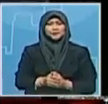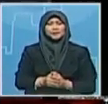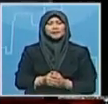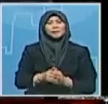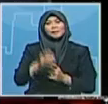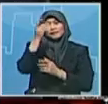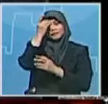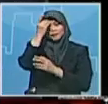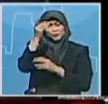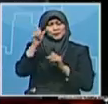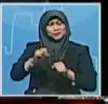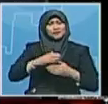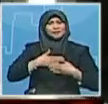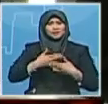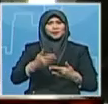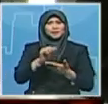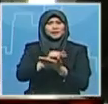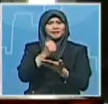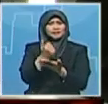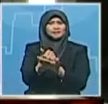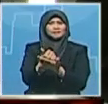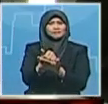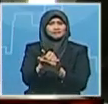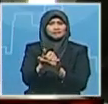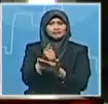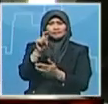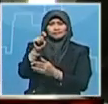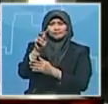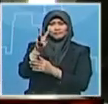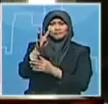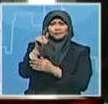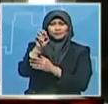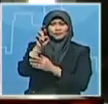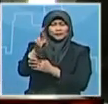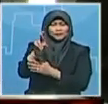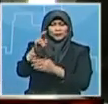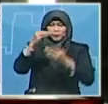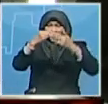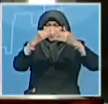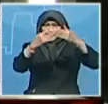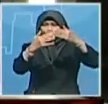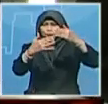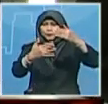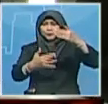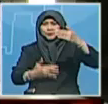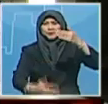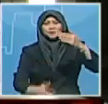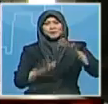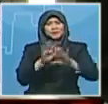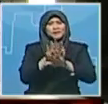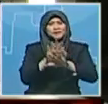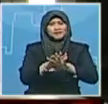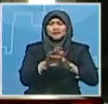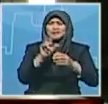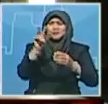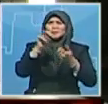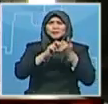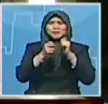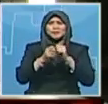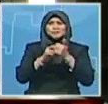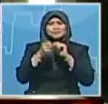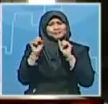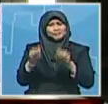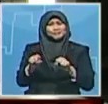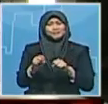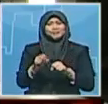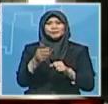Seri komit memberikan akaun peribadinya. Penuh nanti Datuk Seri. Tak ada masalah. Kuala Lumpur banyak pothole. Saya bawa motor. Saya tahu. Tak ada masalah. Saya akan